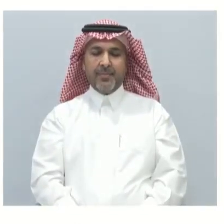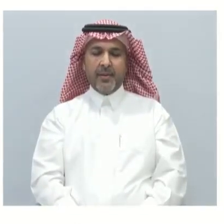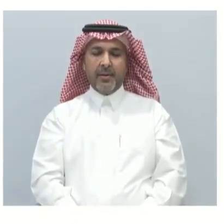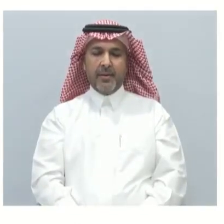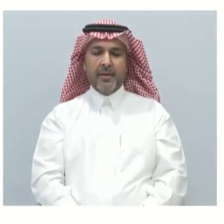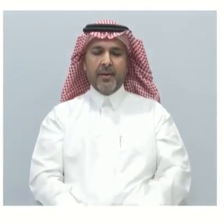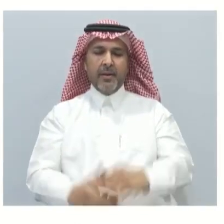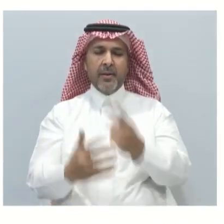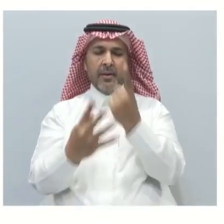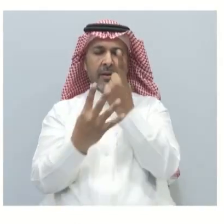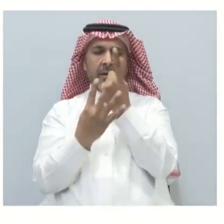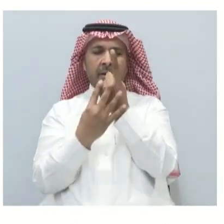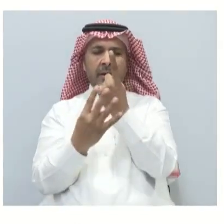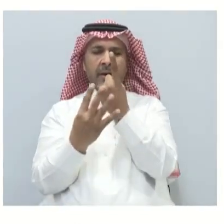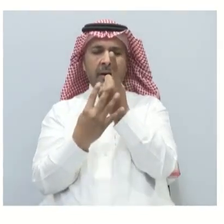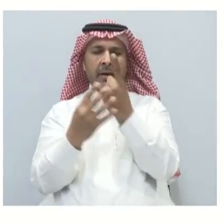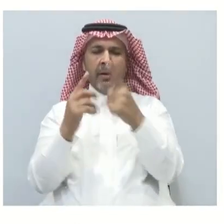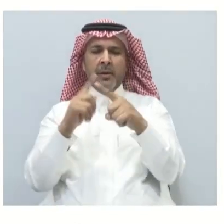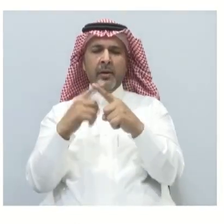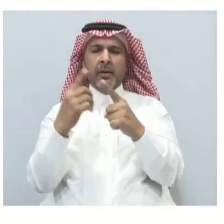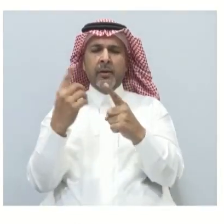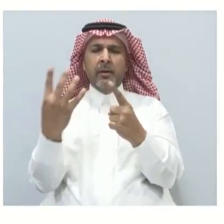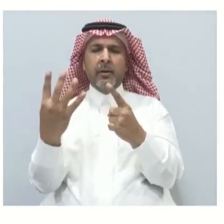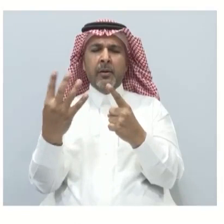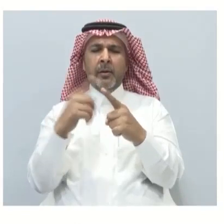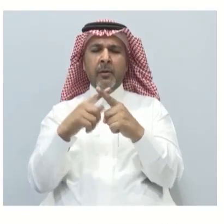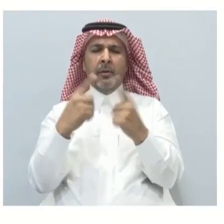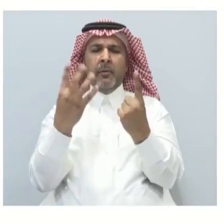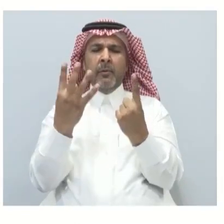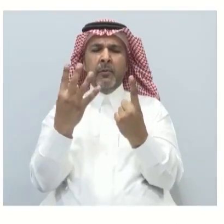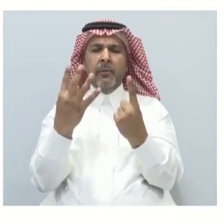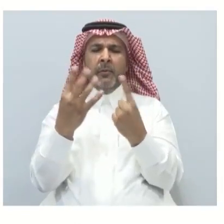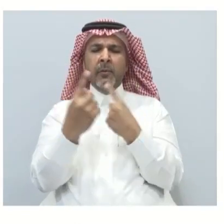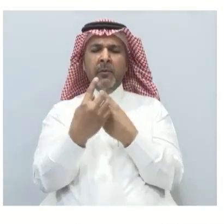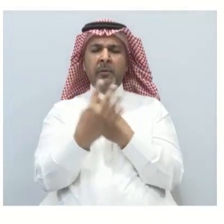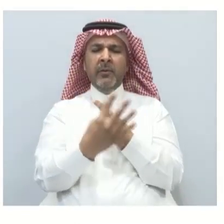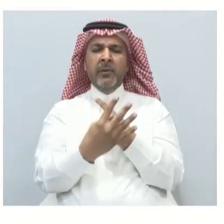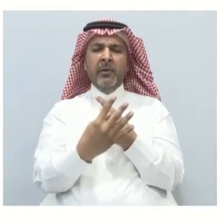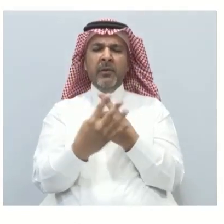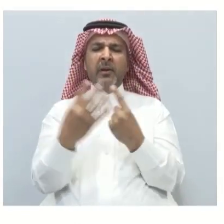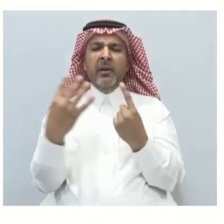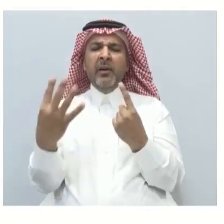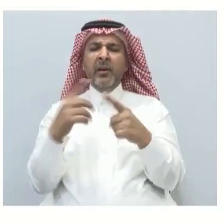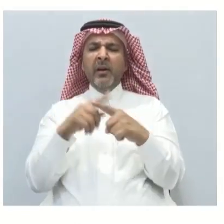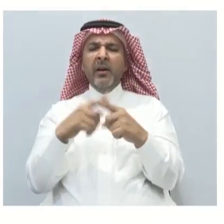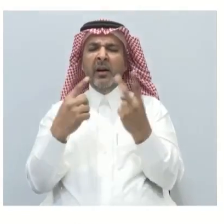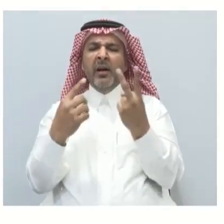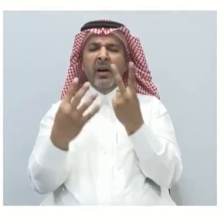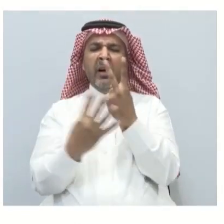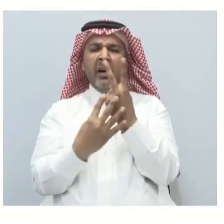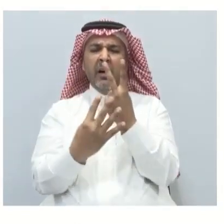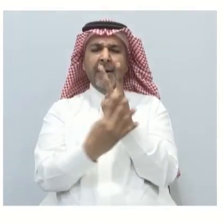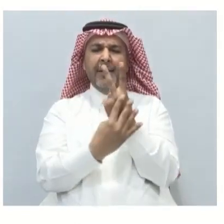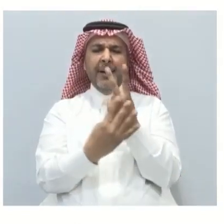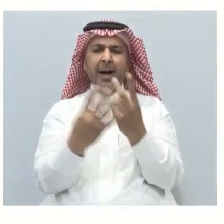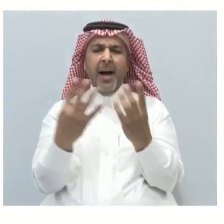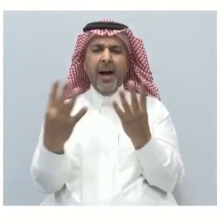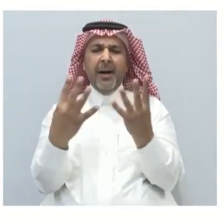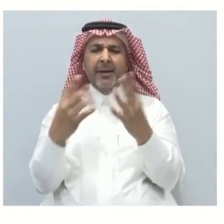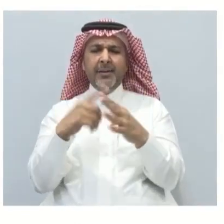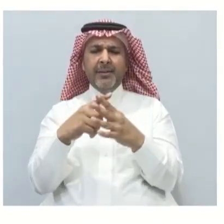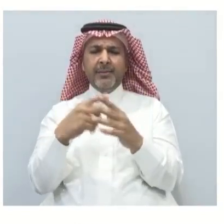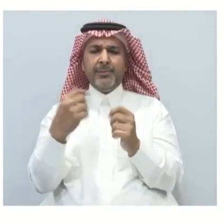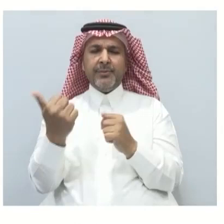الاثنين لكن اترك وده واخذ حده و 4 اس 4 حيكون 256 4 اس 5